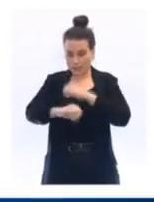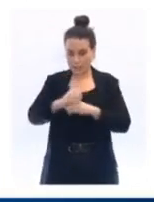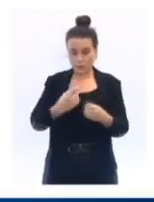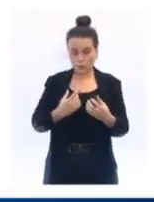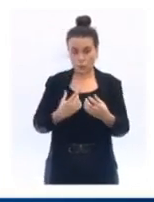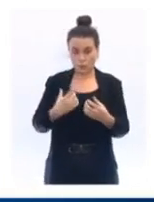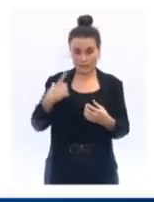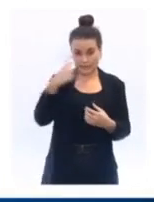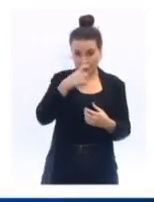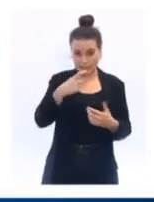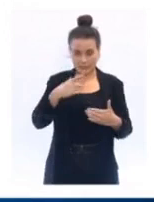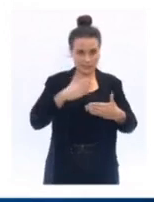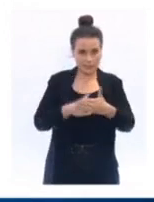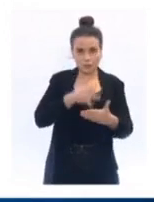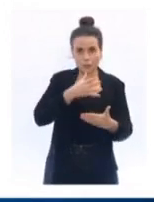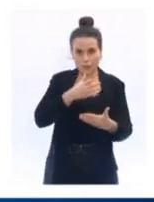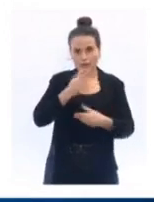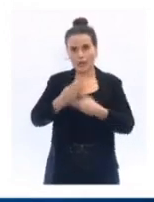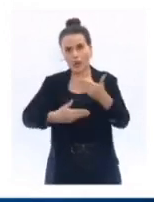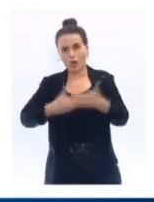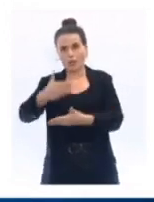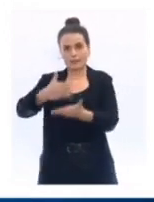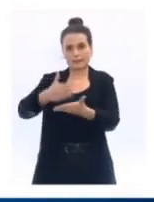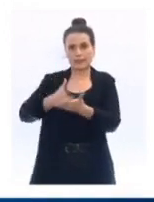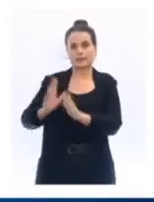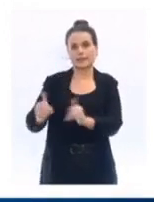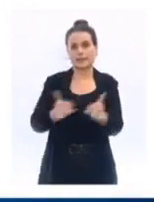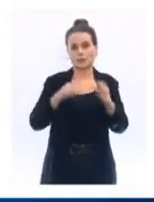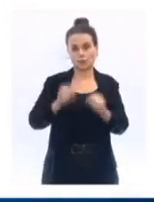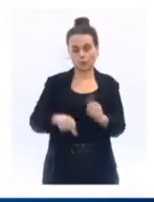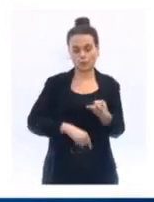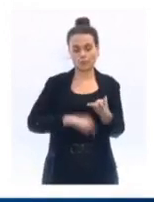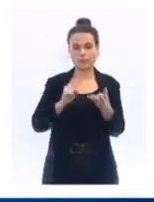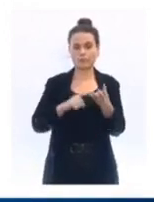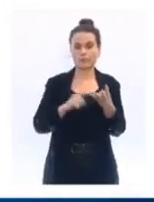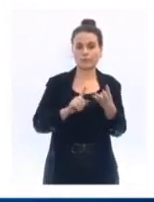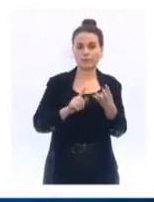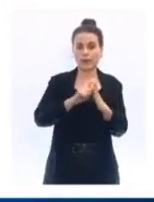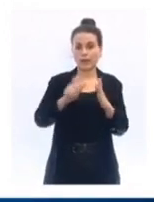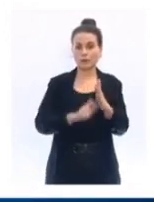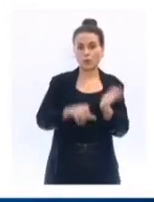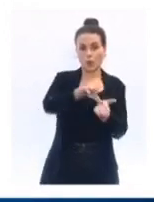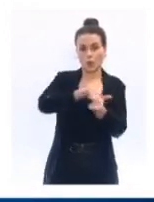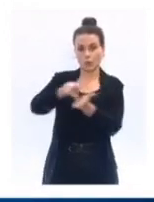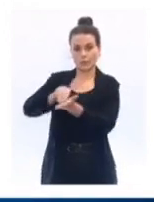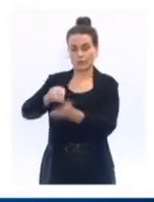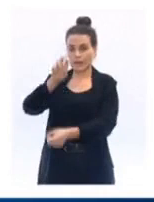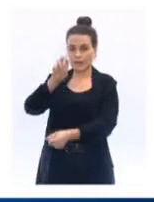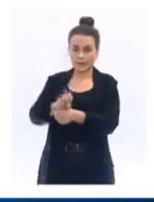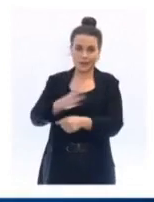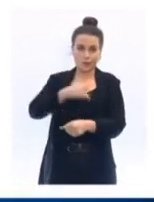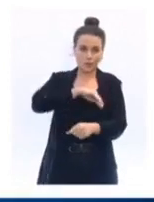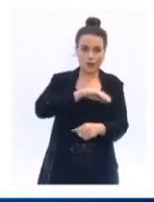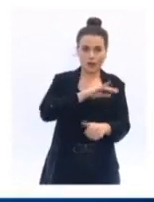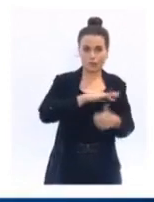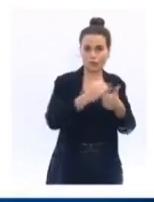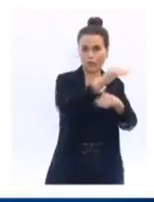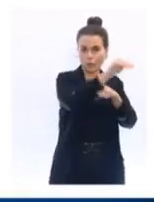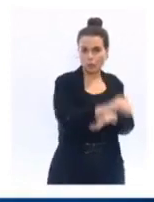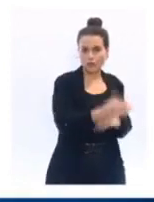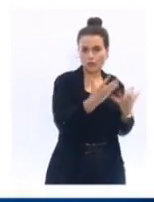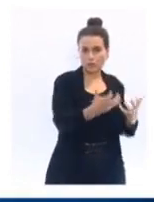particulier, en veillant à espacer chaque élève d'un mètre autant que possible. Quand cette distanciation pourra être respectée, les élèves d'une même classe ou d'un